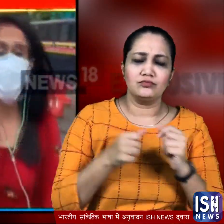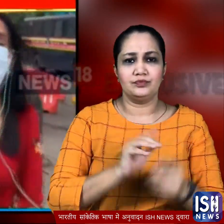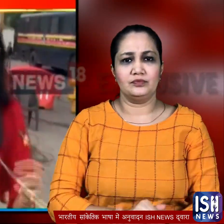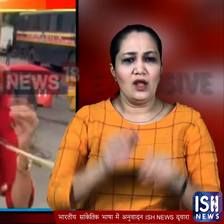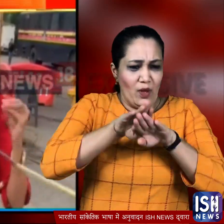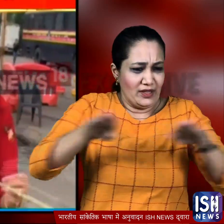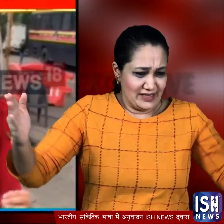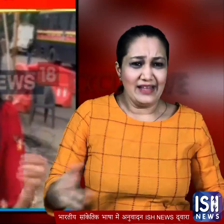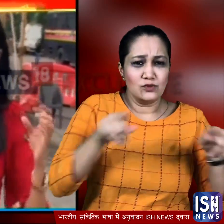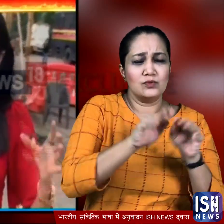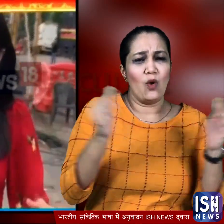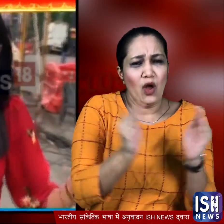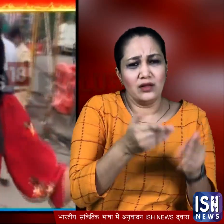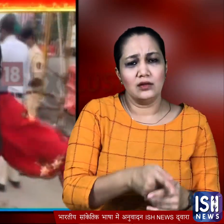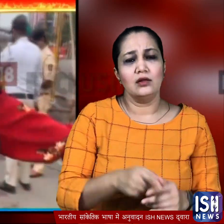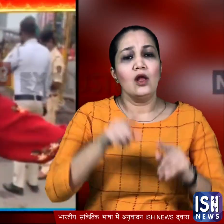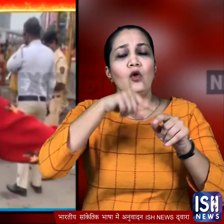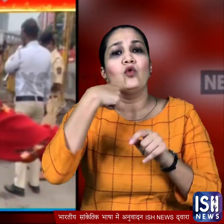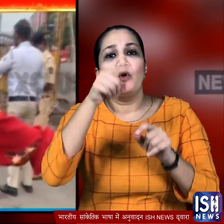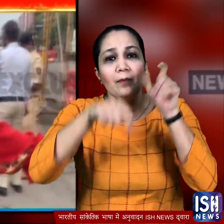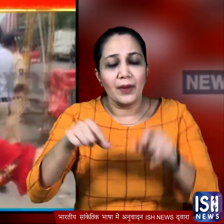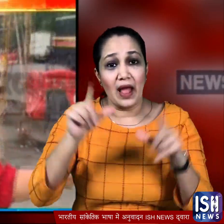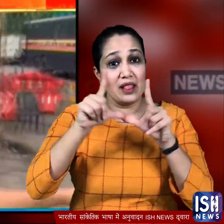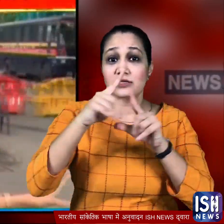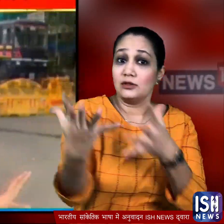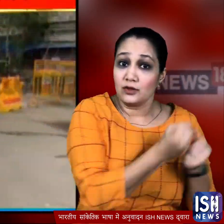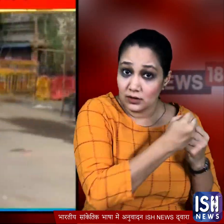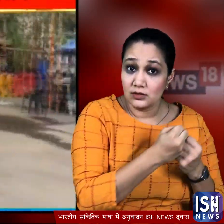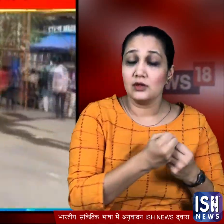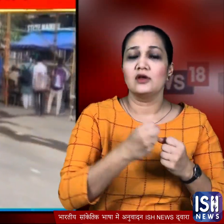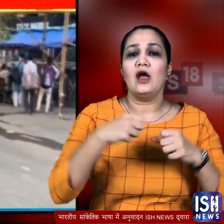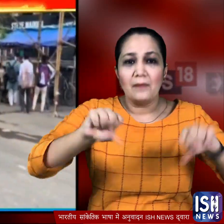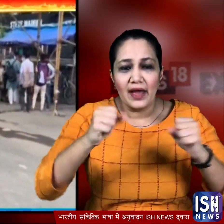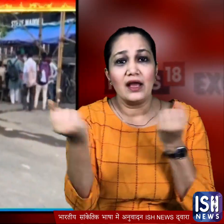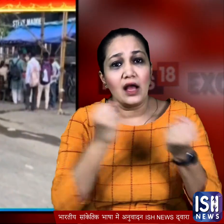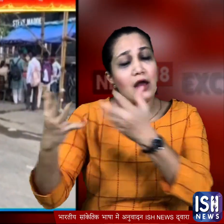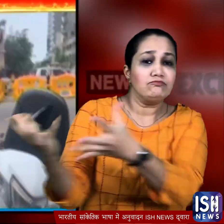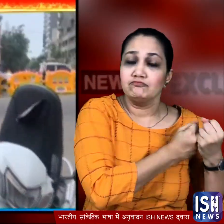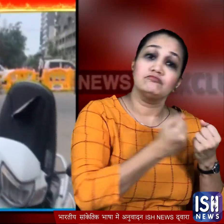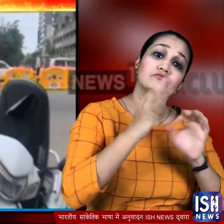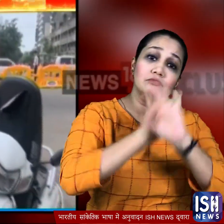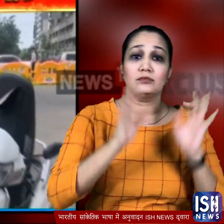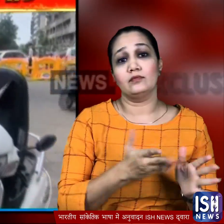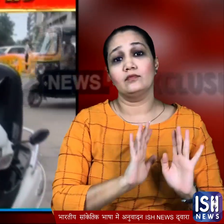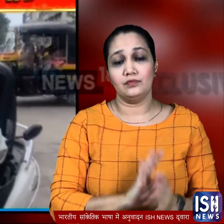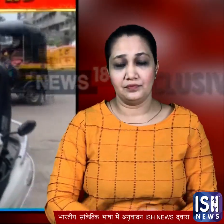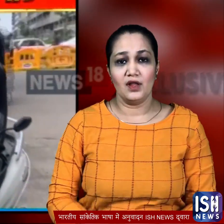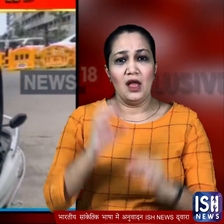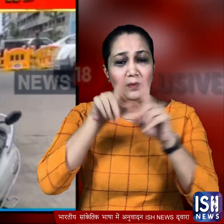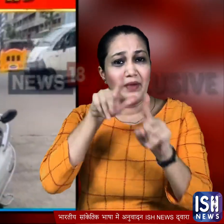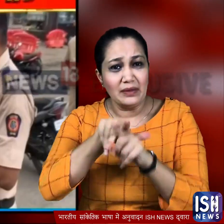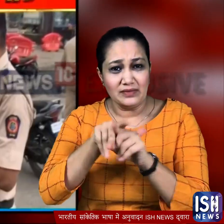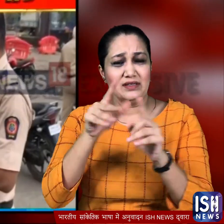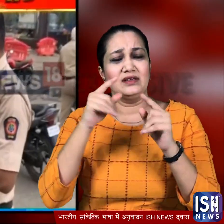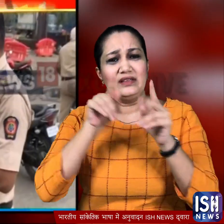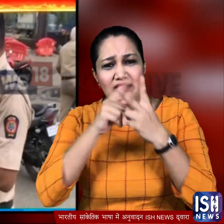सा काउंटर बना रखा है, यहाँ पर उन सारे लोगों का लाइसेंस जब्त किया जा रहा है, उनकी जो बाइक या कार है उसे सीज कर दिया जा रहा है। बीएमसी की सख्त चेतावनी के